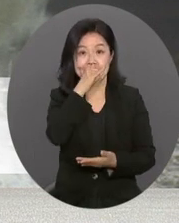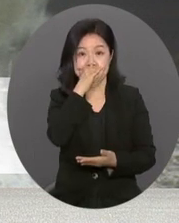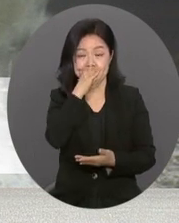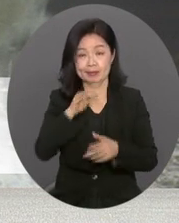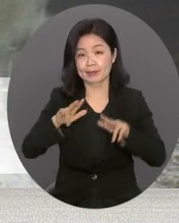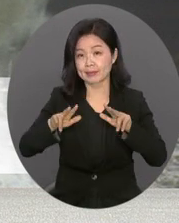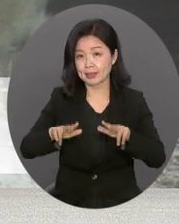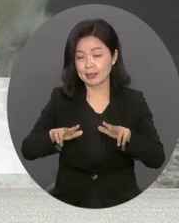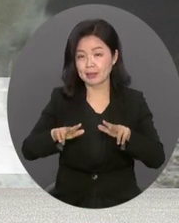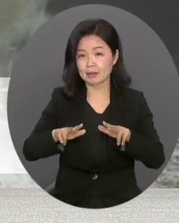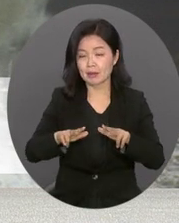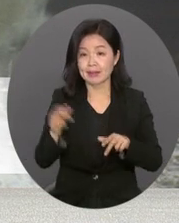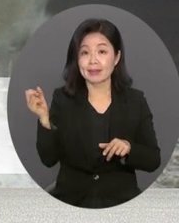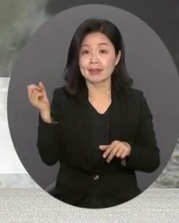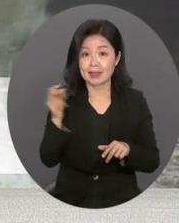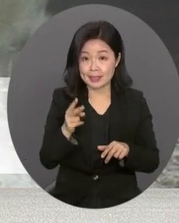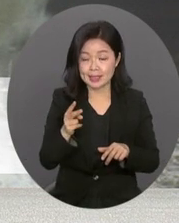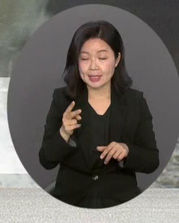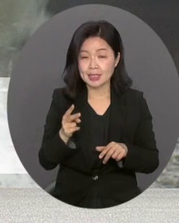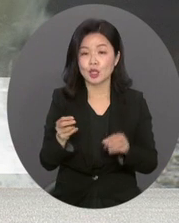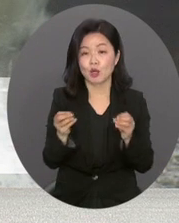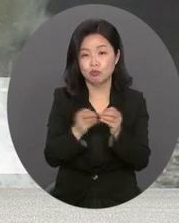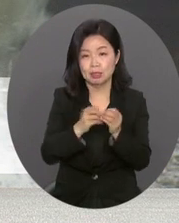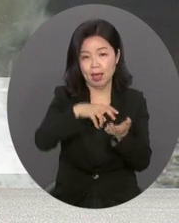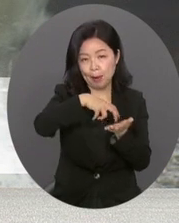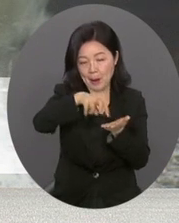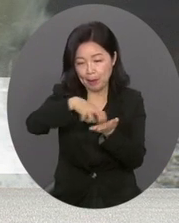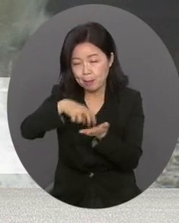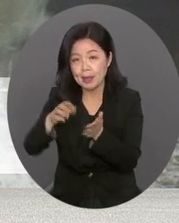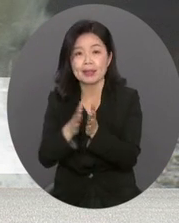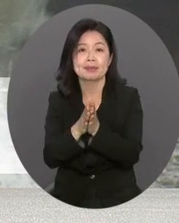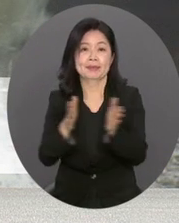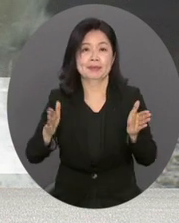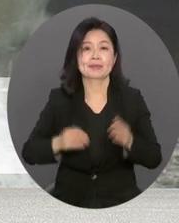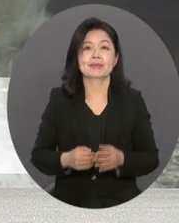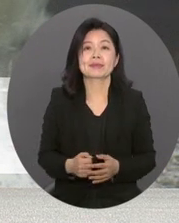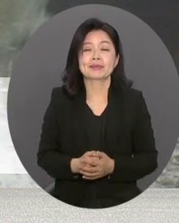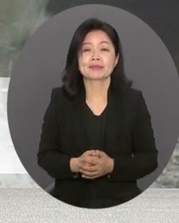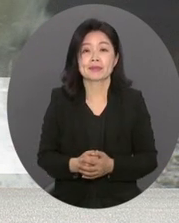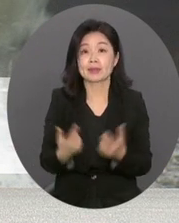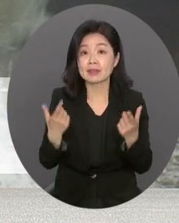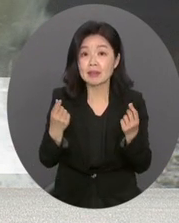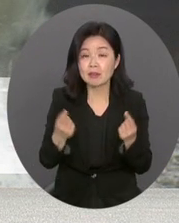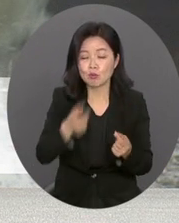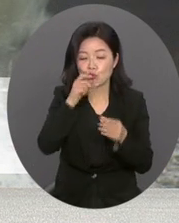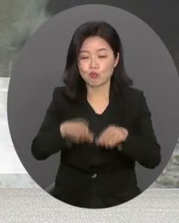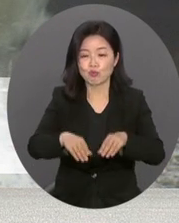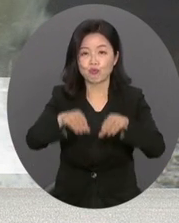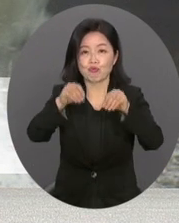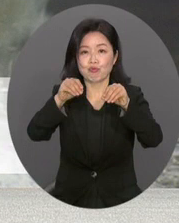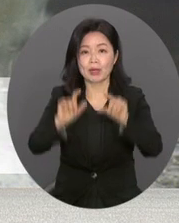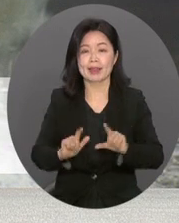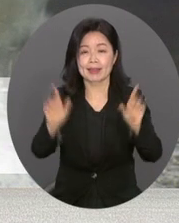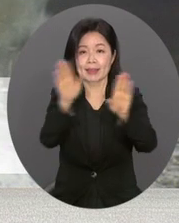이후엔 중단했던 물 절약 호소 안내 문자를 광주시가 다시 보내기 시작했습니다. 이렇게 가뭄 날씨가